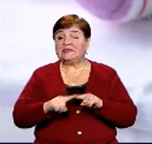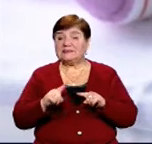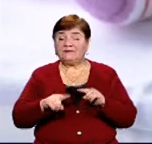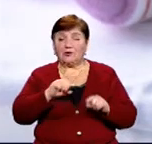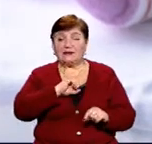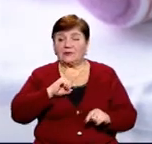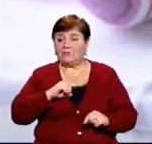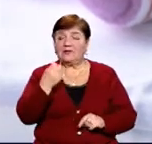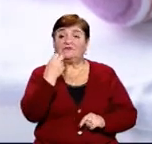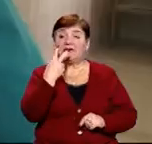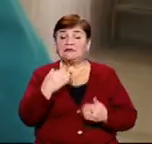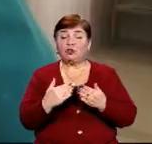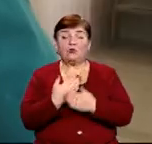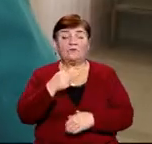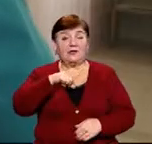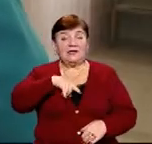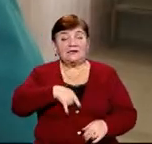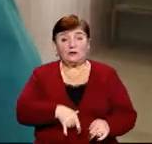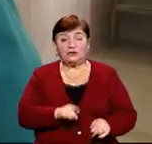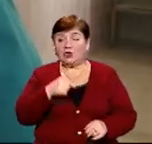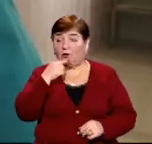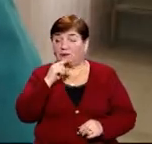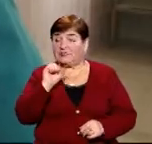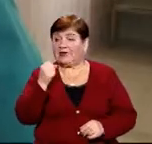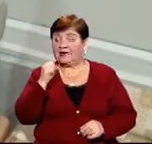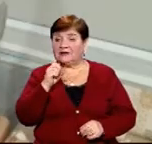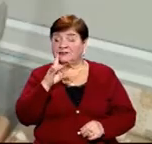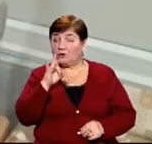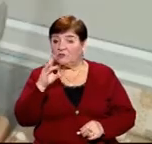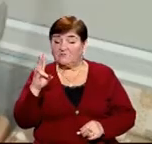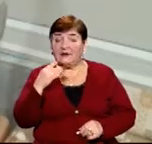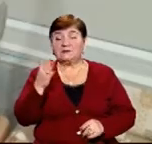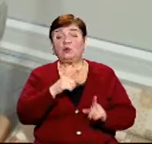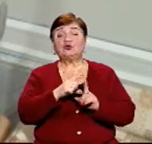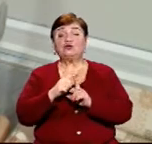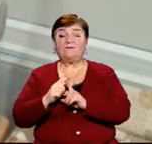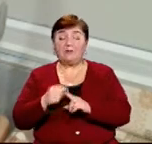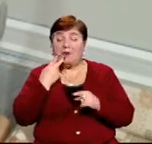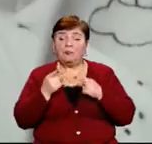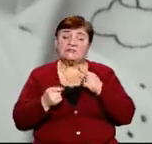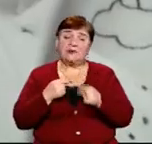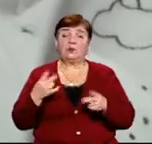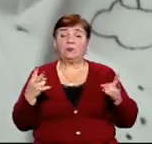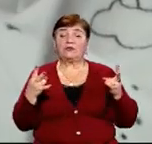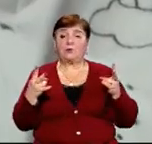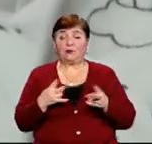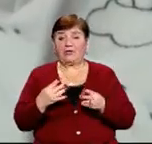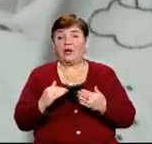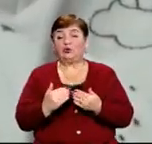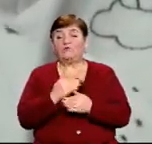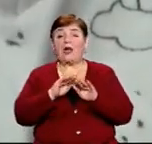знаходиться 12 новонароджених, розповів завідувач відділення Аркадій Ольчедаївський. За його словами, відділення постійно потребує нове